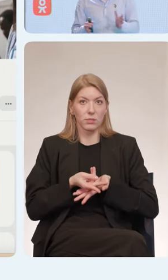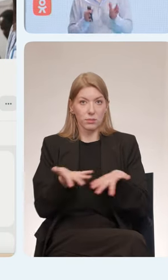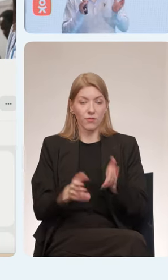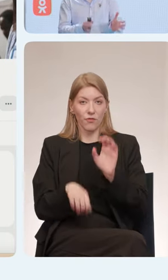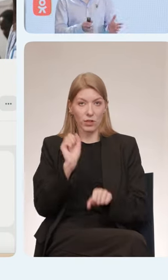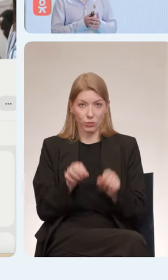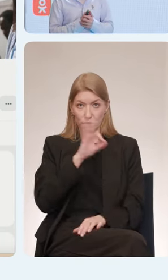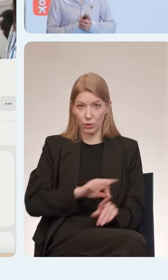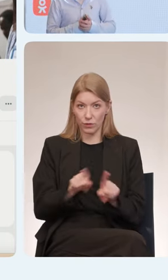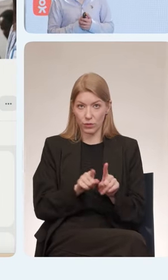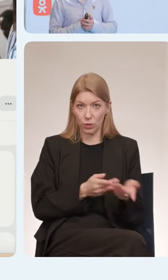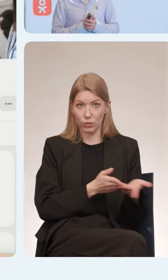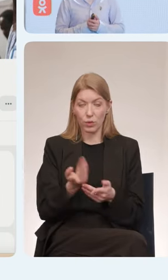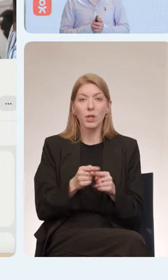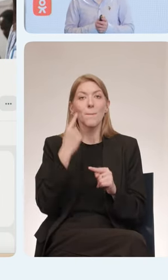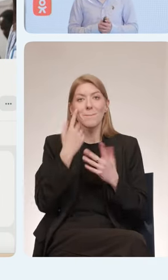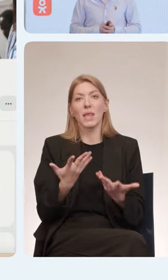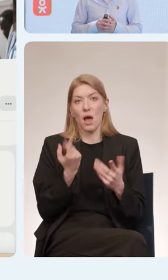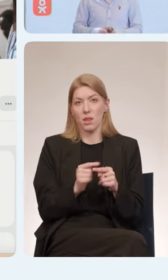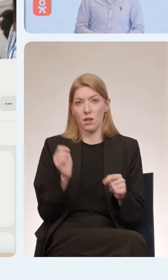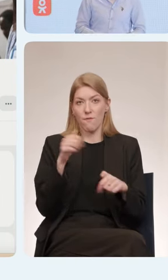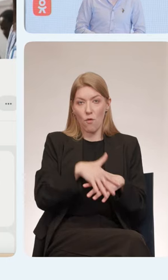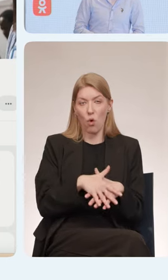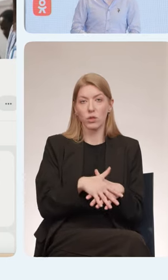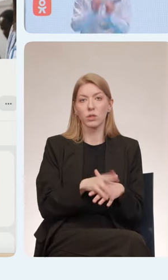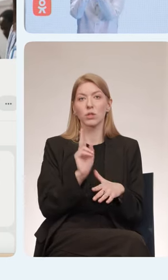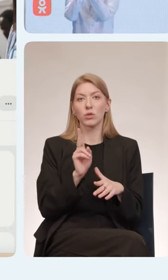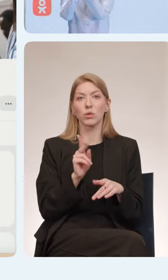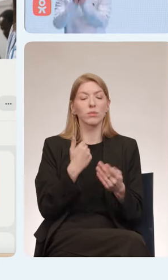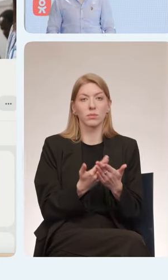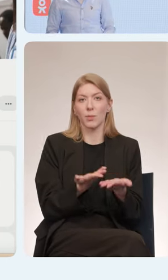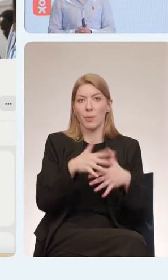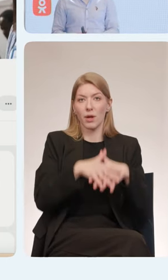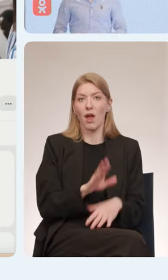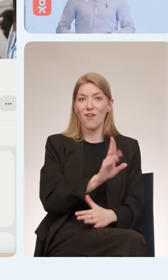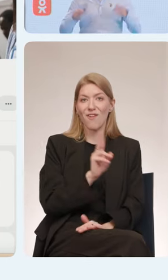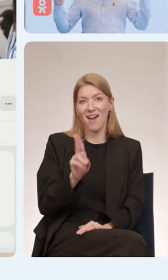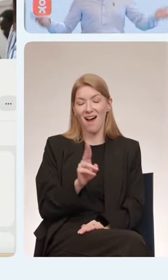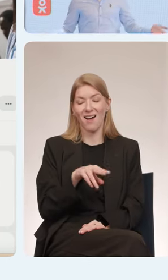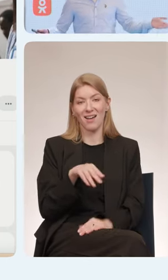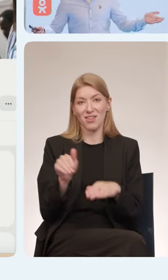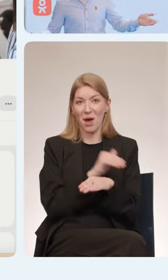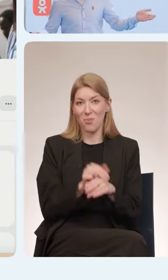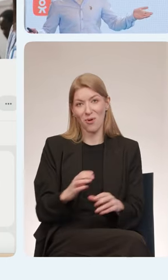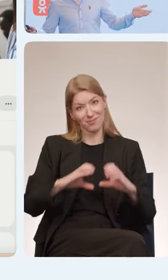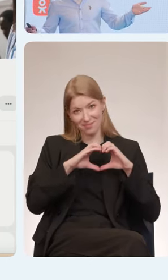есть понятно, что это должны быть фонды, которые верифицированы на платформе ВК Добро, сердечко OneLove. Вот,